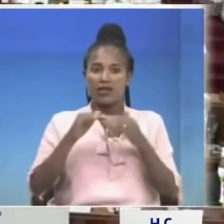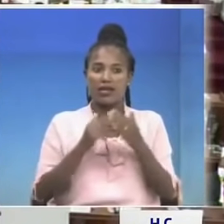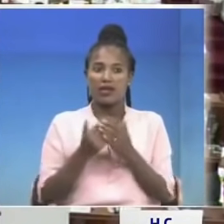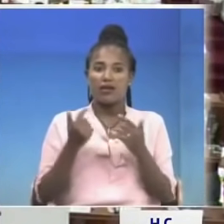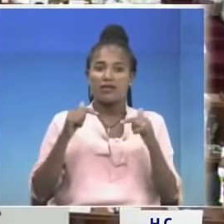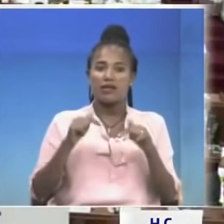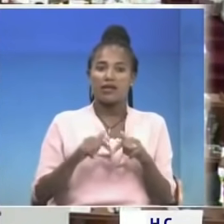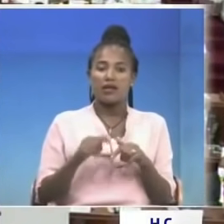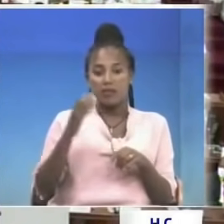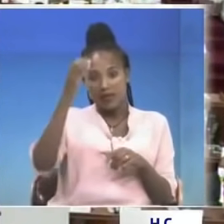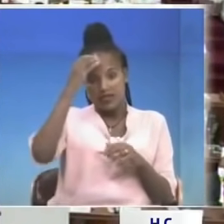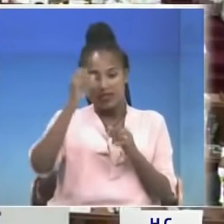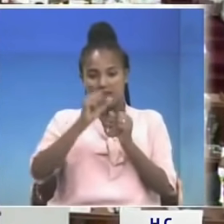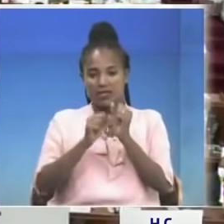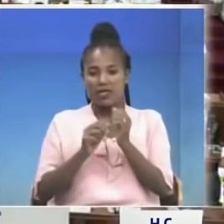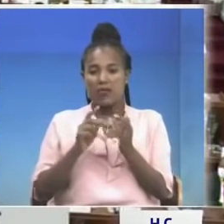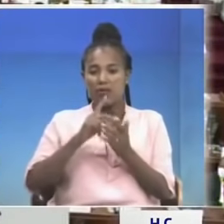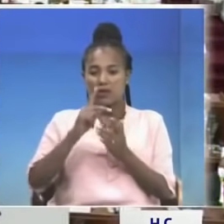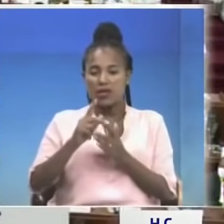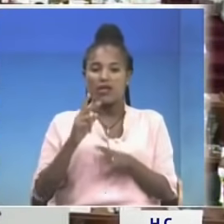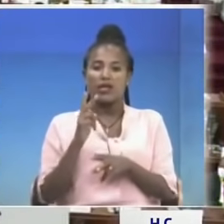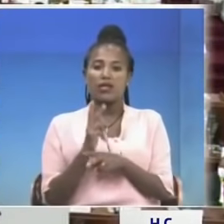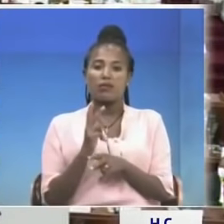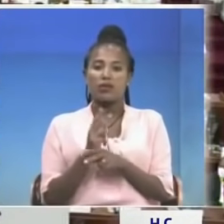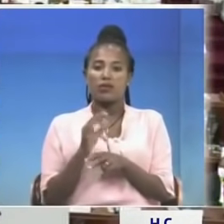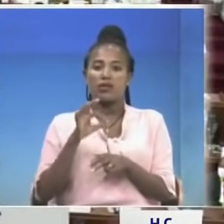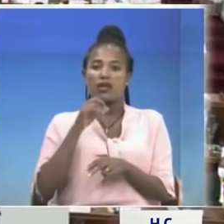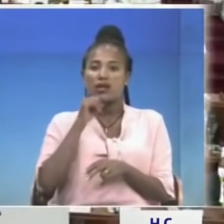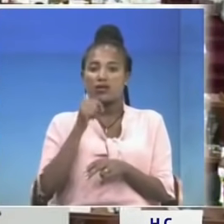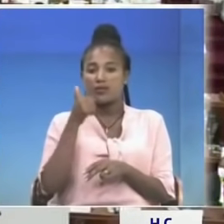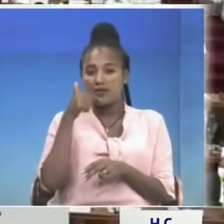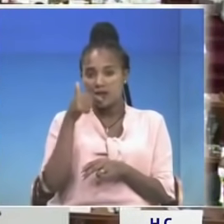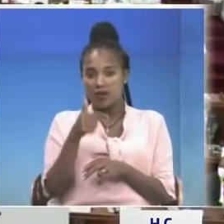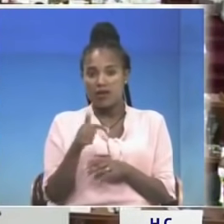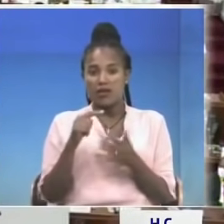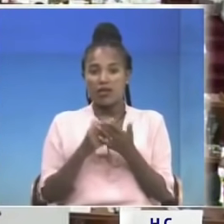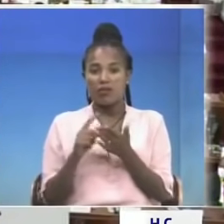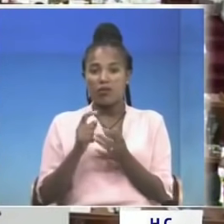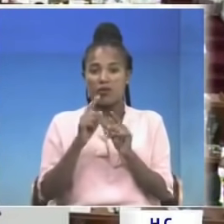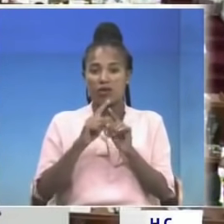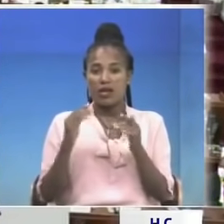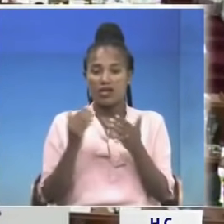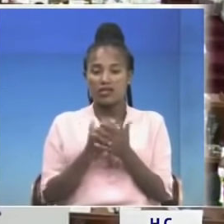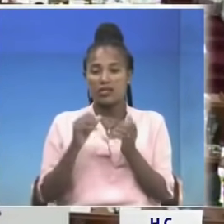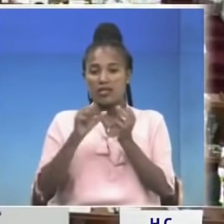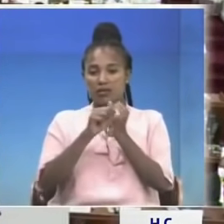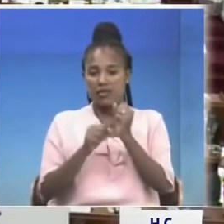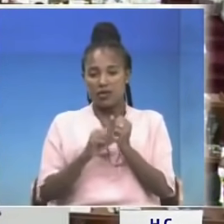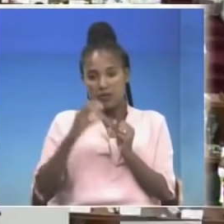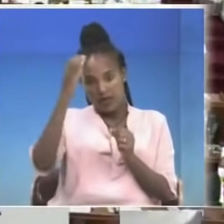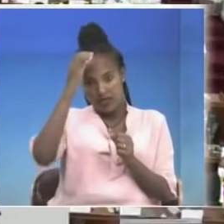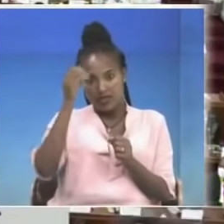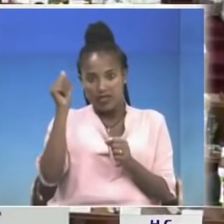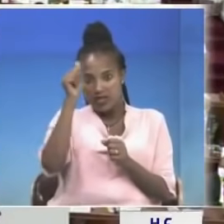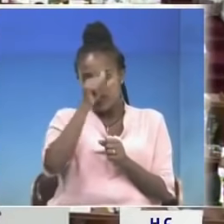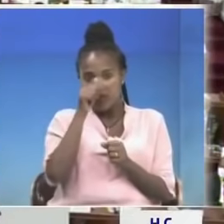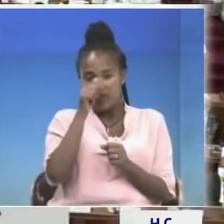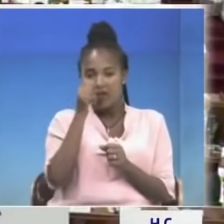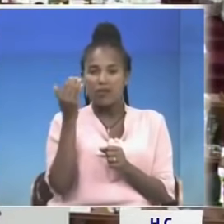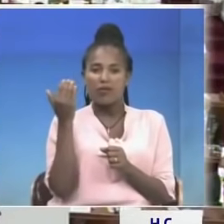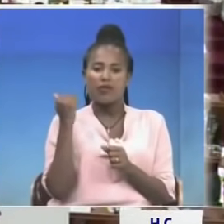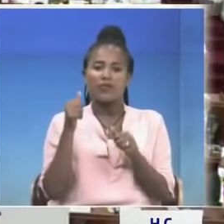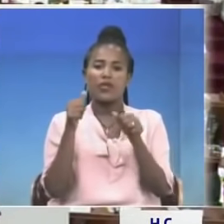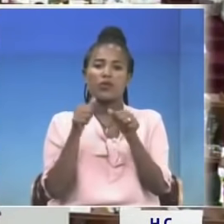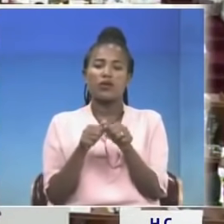በዛሬ የመንግስት ምስረታ ፕሮግራም የጠበቁትን እንዳላገኙም ገልጸውልኛል። ያም ሆኖ ግን አሁን የተመሰረተው መንግስት ኢትዮጵያ የነበረ